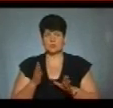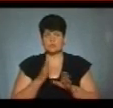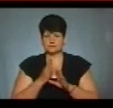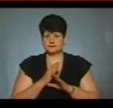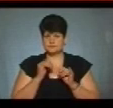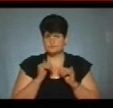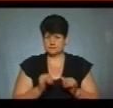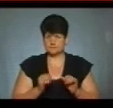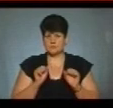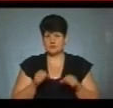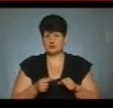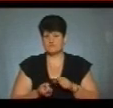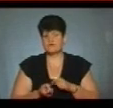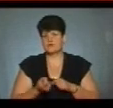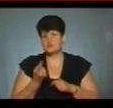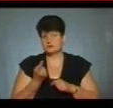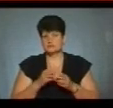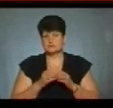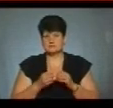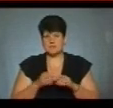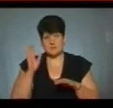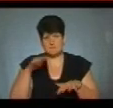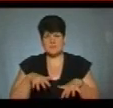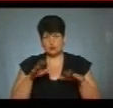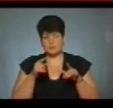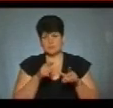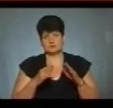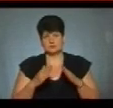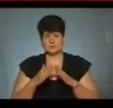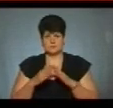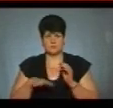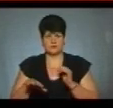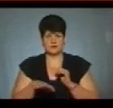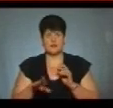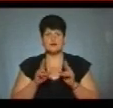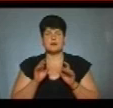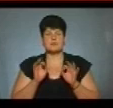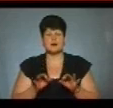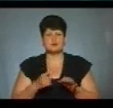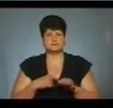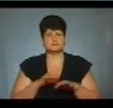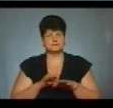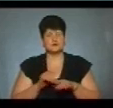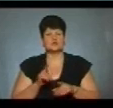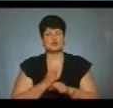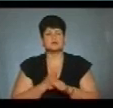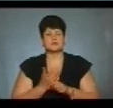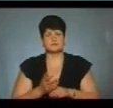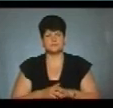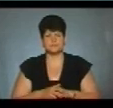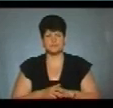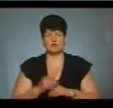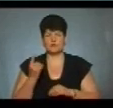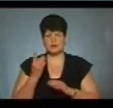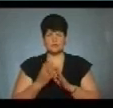і може виникнути загроза підтоплення їхнього помешкання, подвір'я. Як правильно діяти? Що робити в першу чергу? В першу чергу,